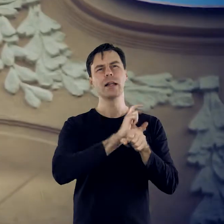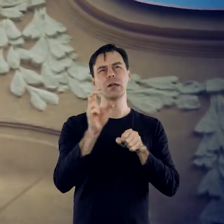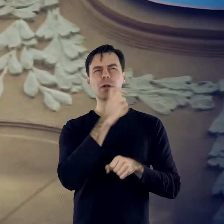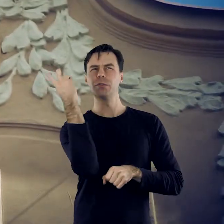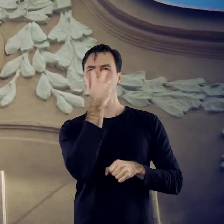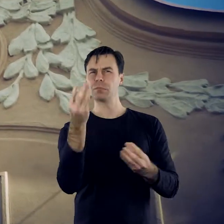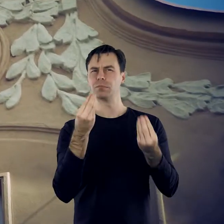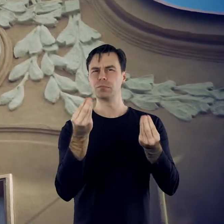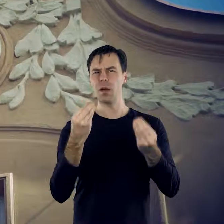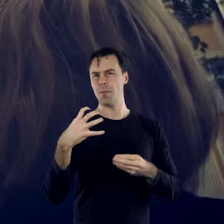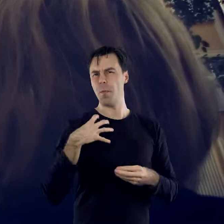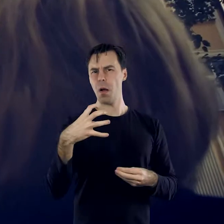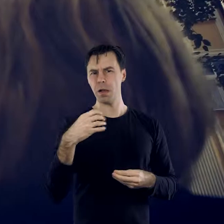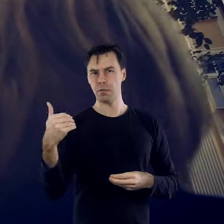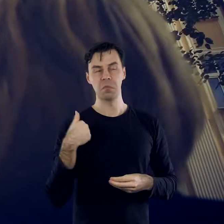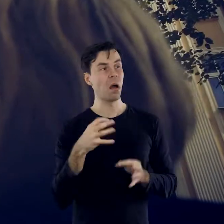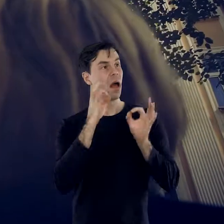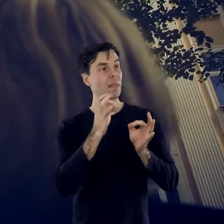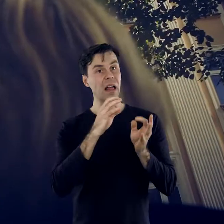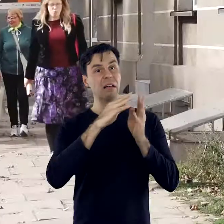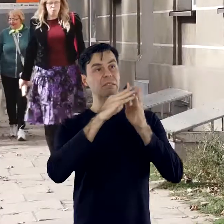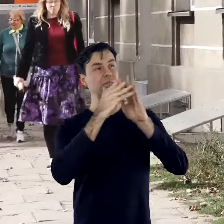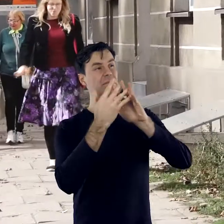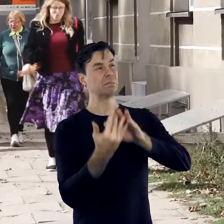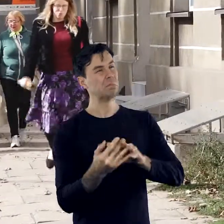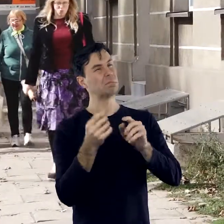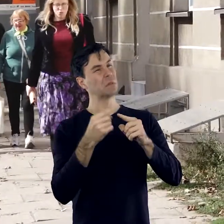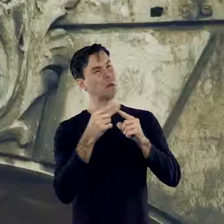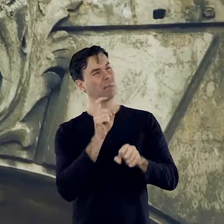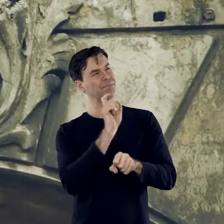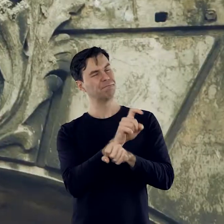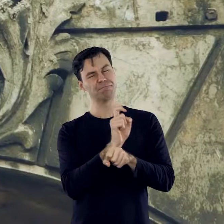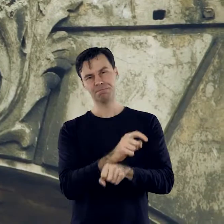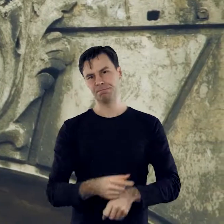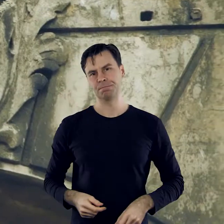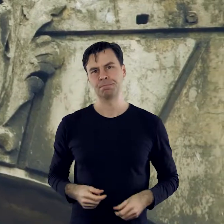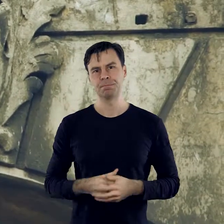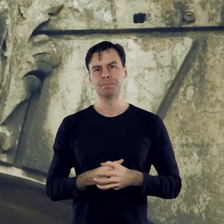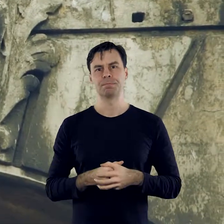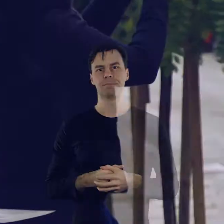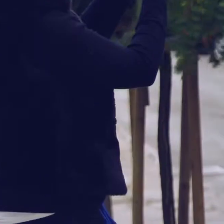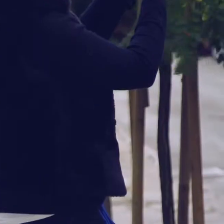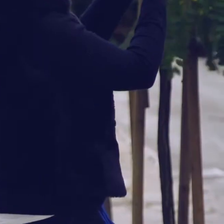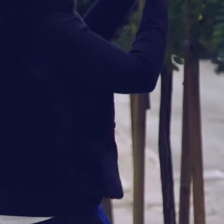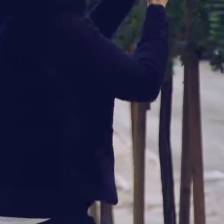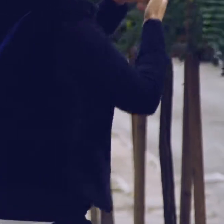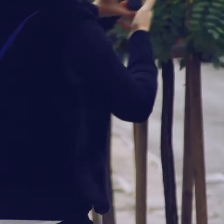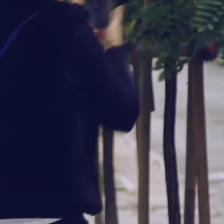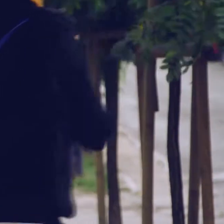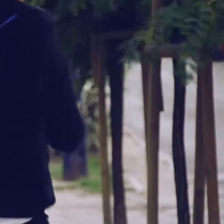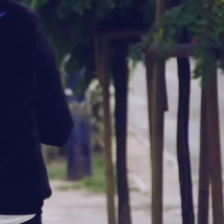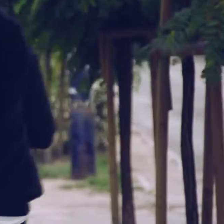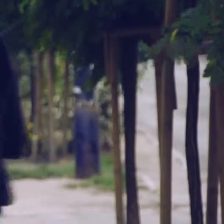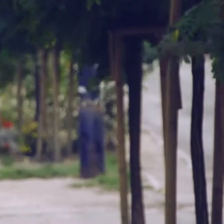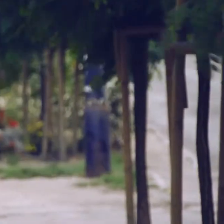architektoniczne, które ukazują to bogactwo, które tutaj się kryje, a które jest i zaniedbane, i niedostrzegane, i niedoceniane.